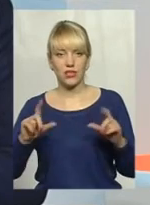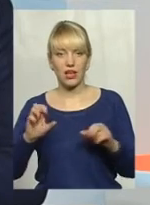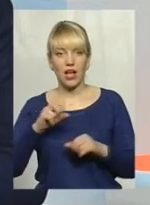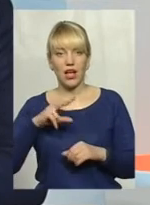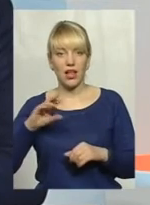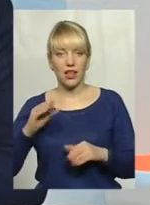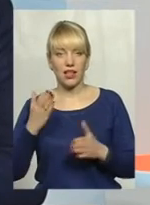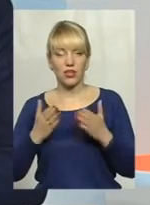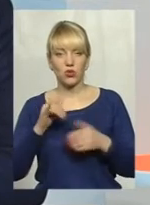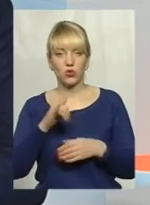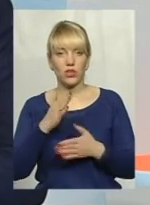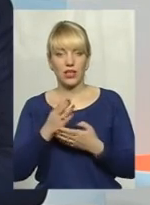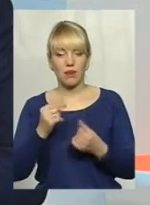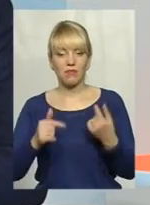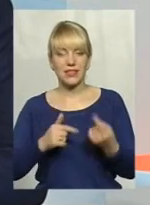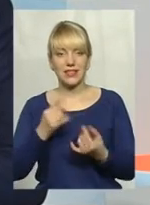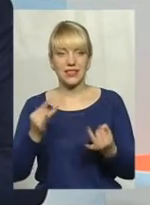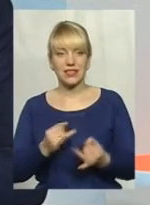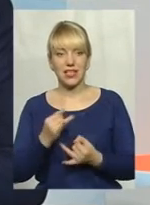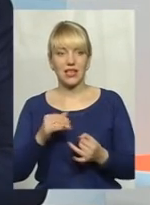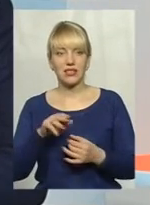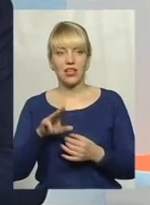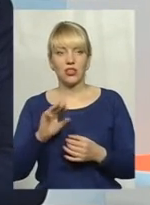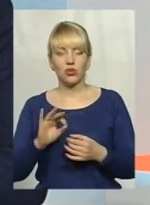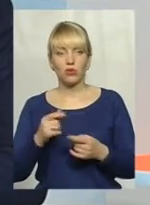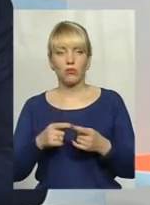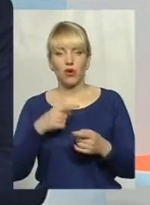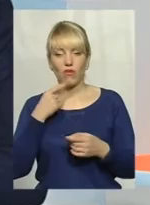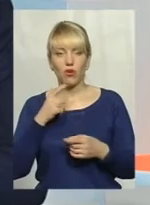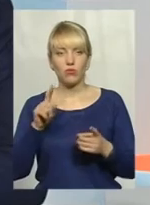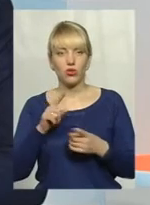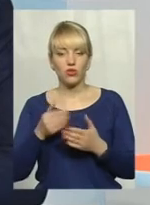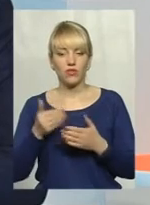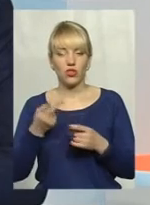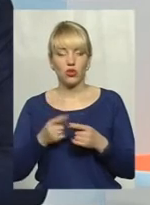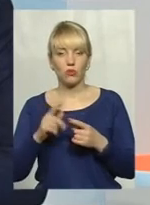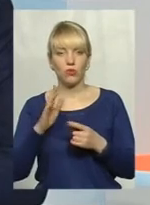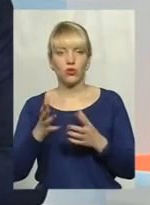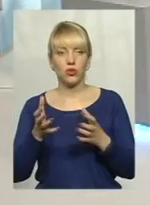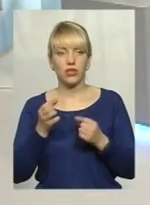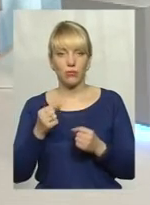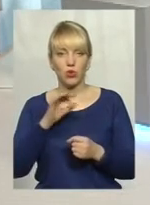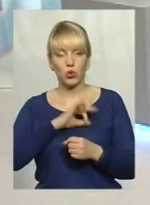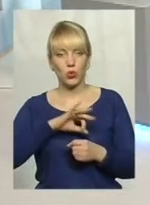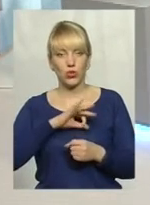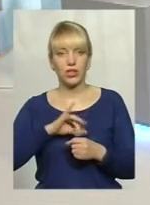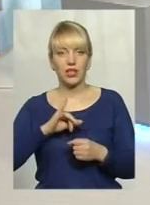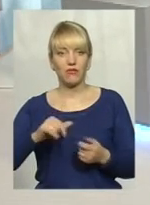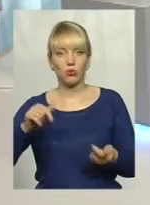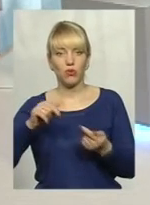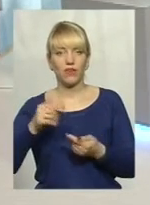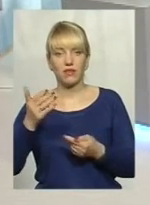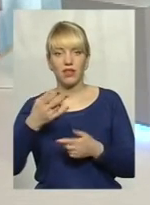Але якщо в нього є бізнес-інтерес, тут ми напряму говоримо, що від цього він отримує певний дохід, відповідно, він